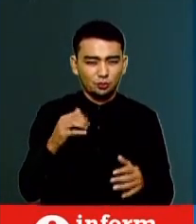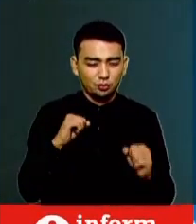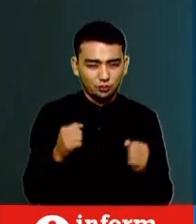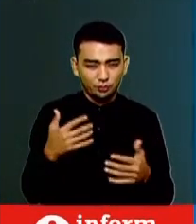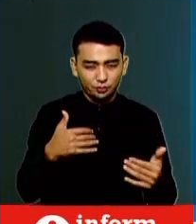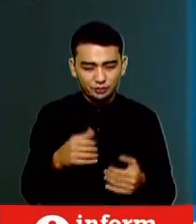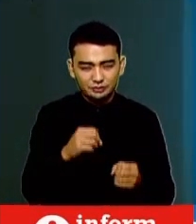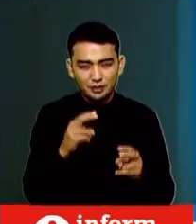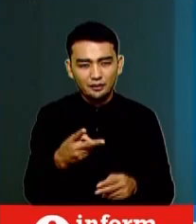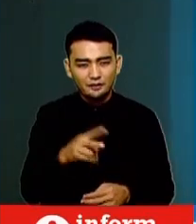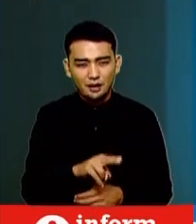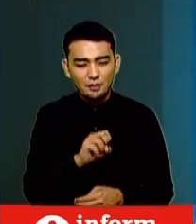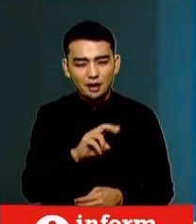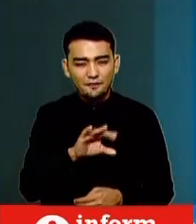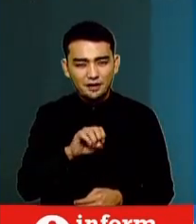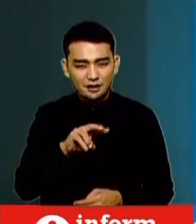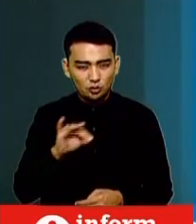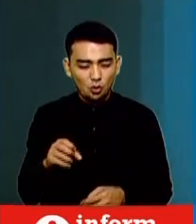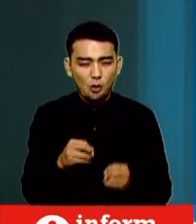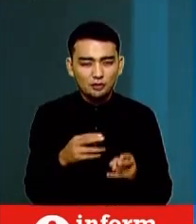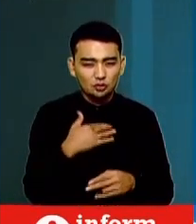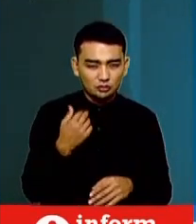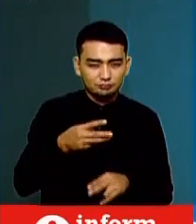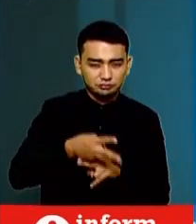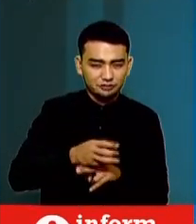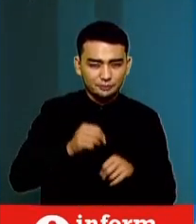двух павильонов. Для безопасности на рынке установлены